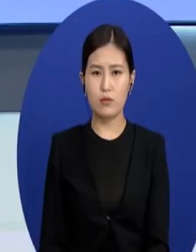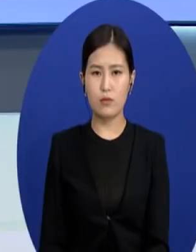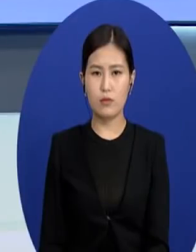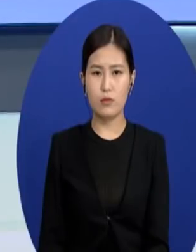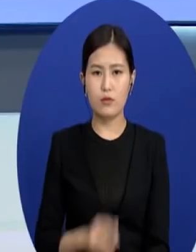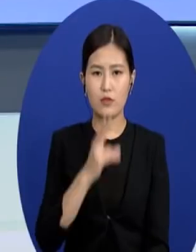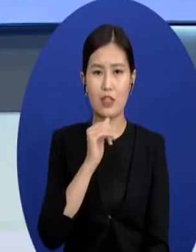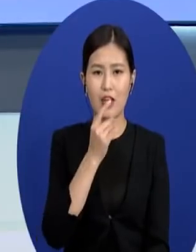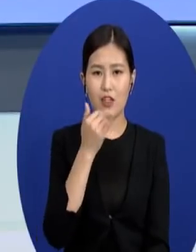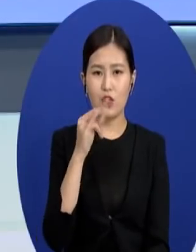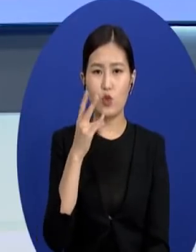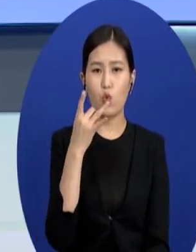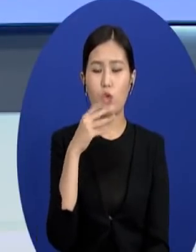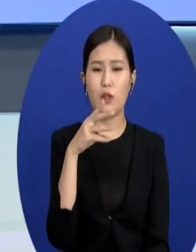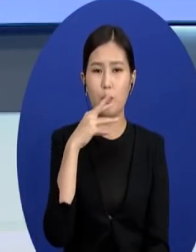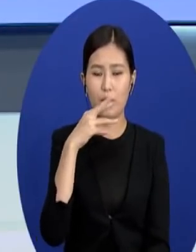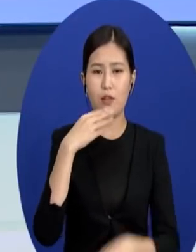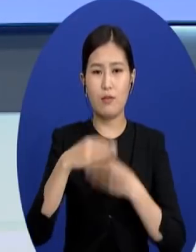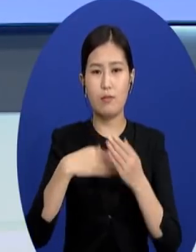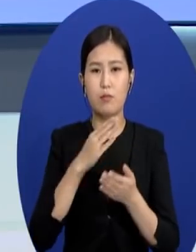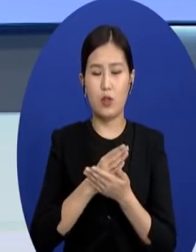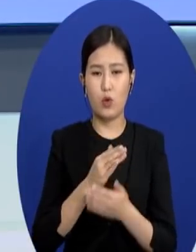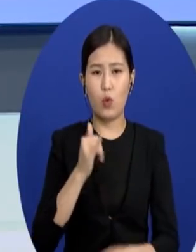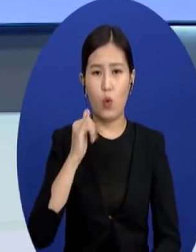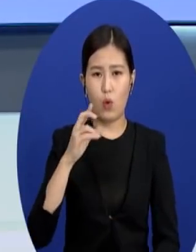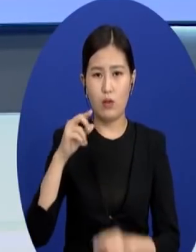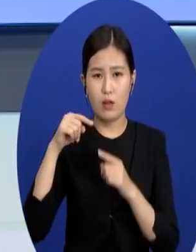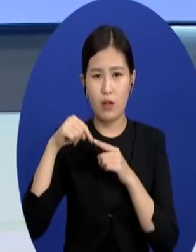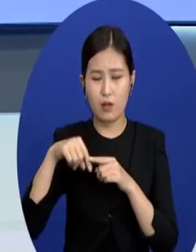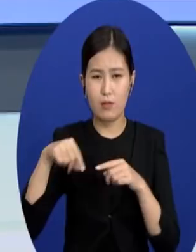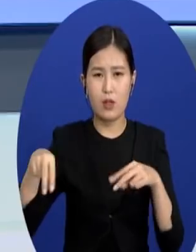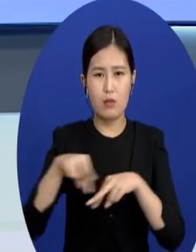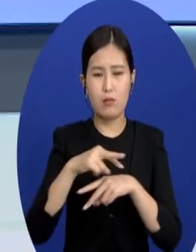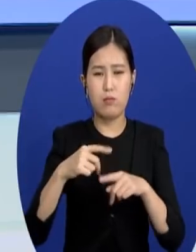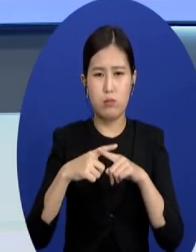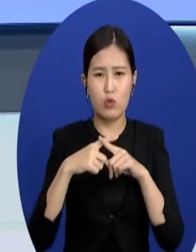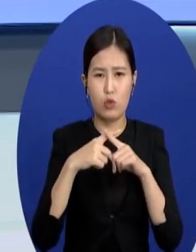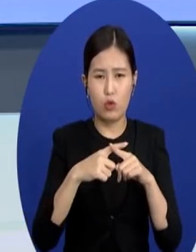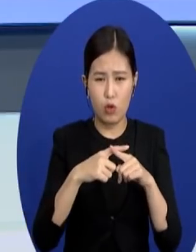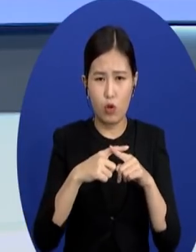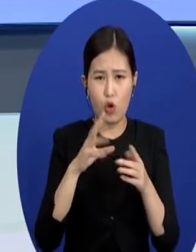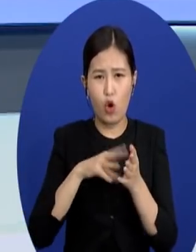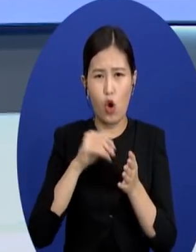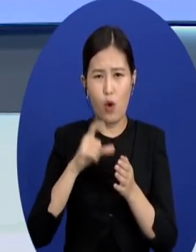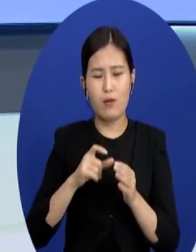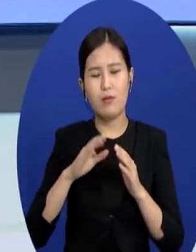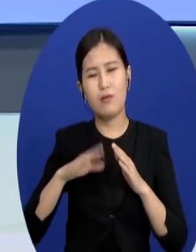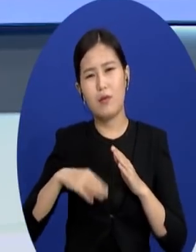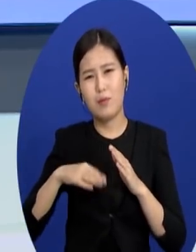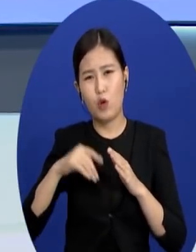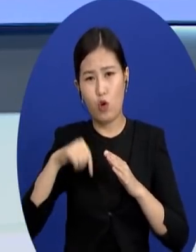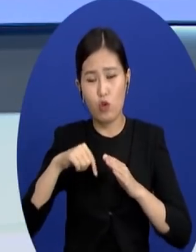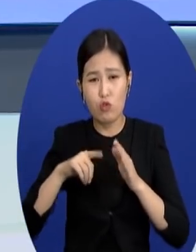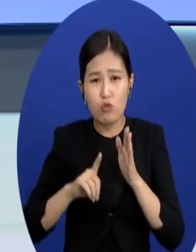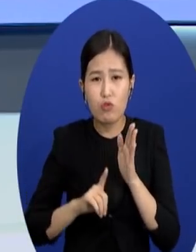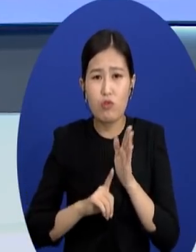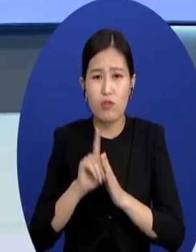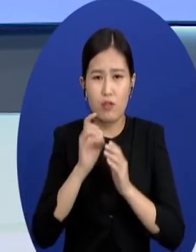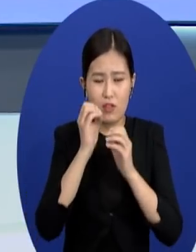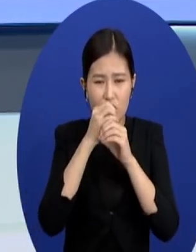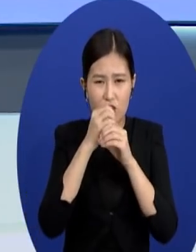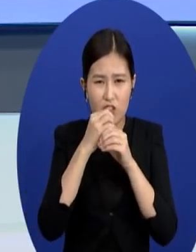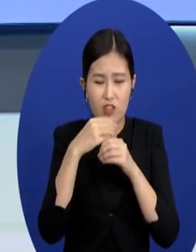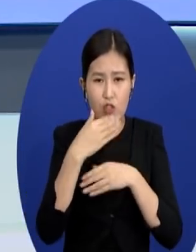Цаг үр дүрглэсэн та бүхэн төрж байна. Тэгэхээр нийслэл Улаанбаатар хотод хөл хорионд ороод байсан орон нутгийн оюутнууд өнөөдрөөс эхлээд PCR шинжилгээг өгч